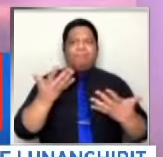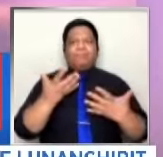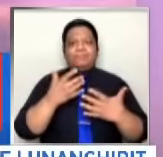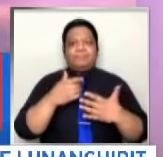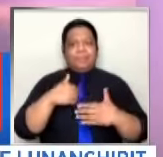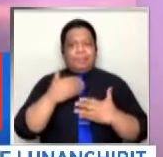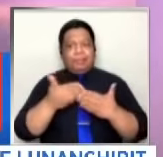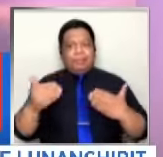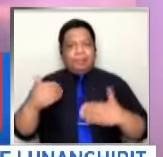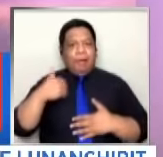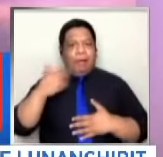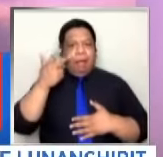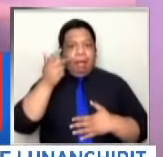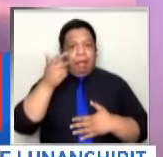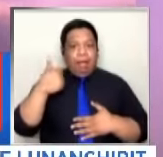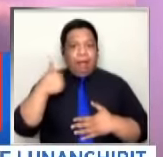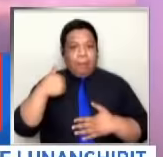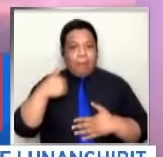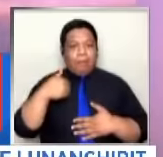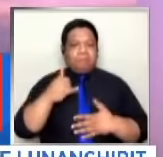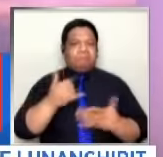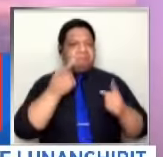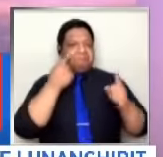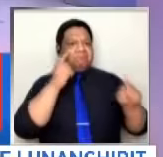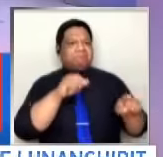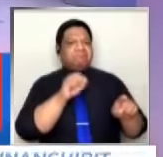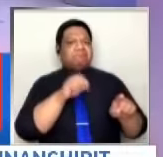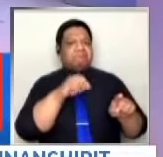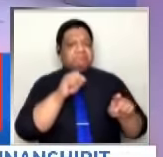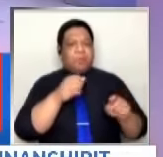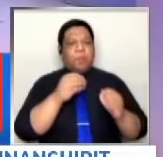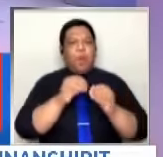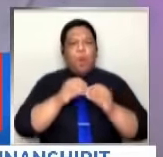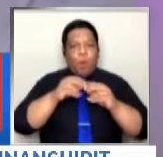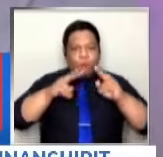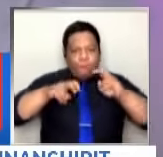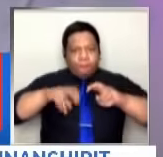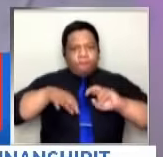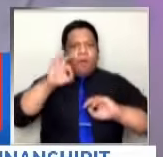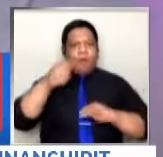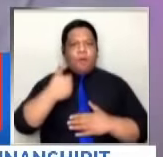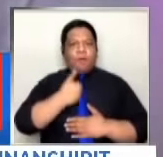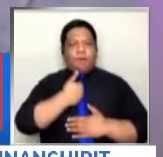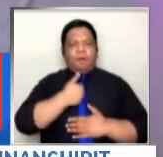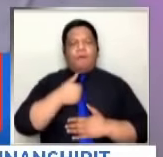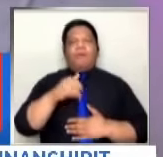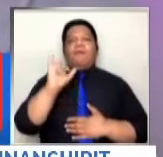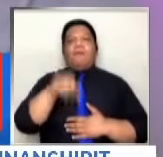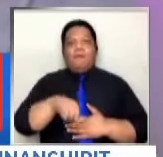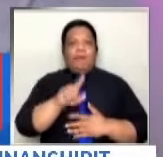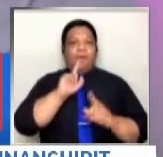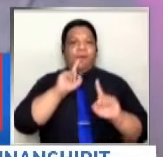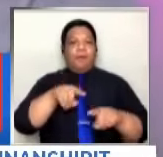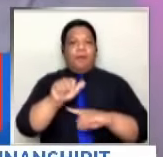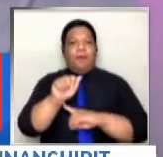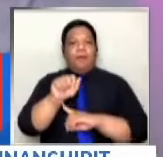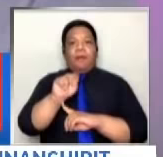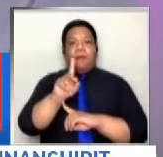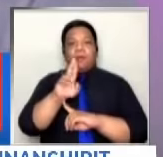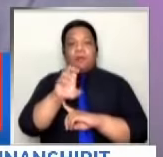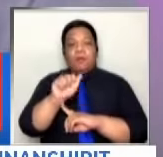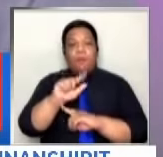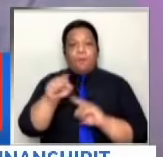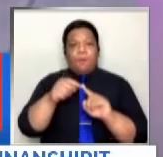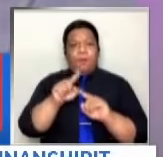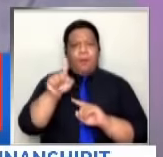dati. Yes, discover mo pa yung sarili mo. Yun, yan ang sagot ni Andrea nang tanungin siya sa Bubay